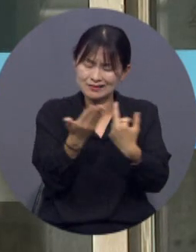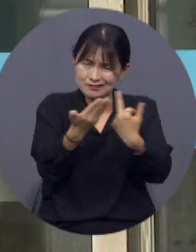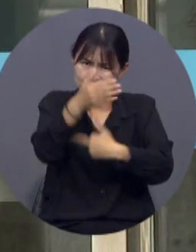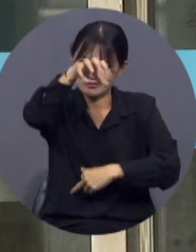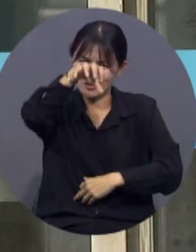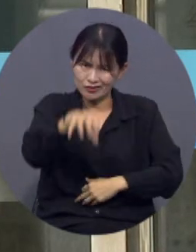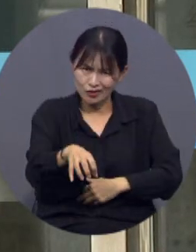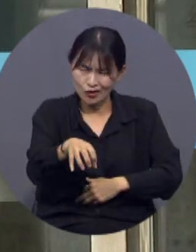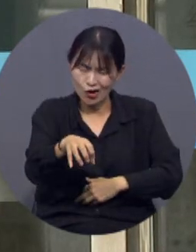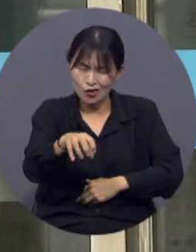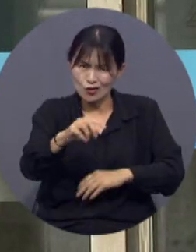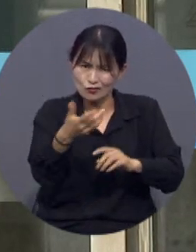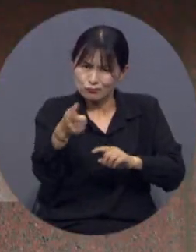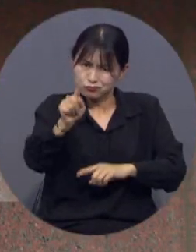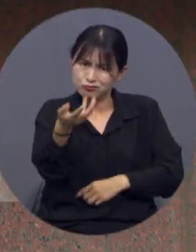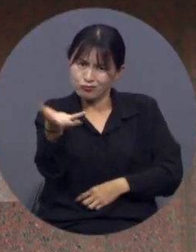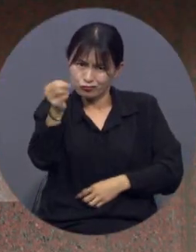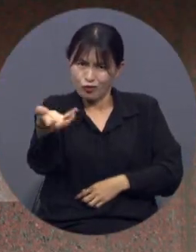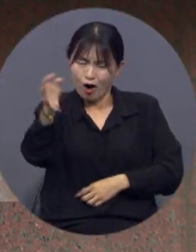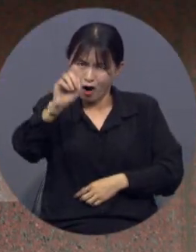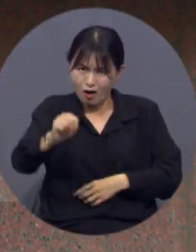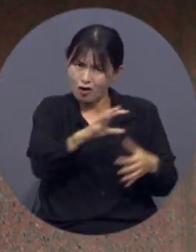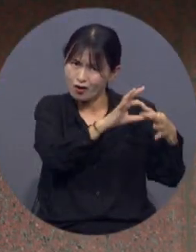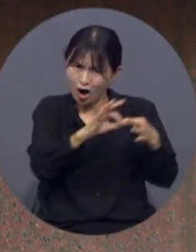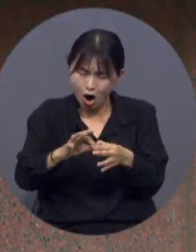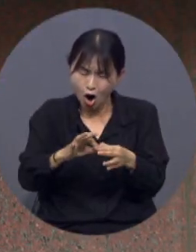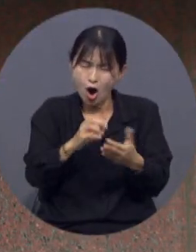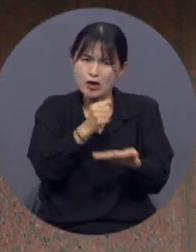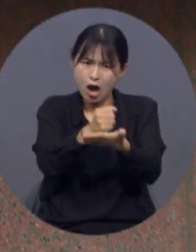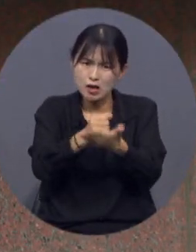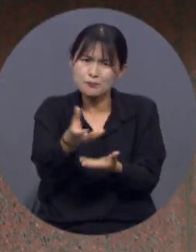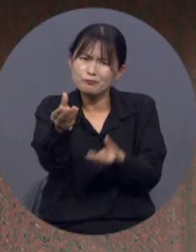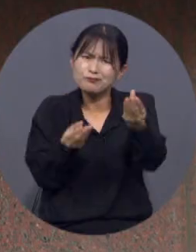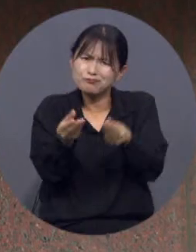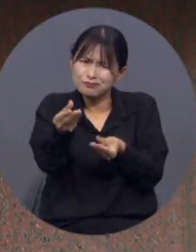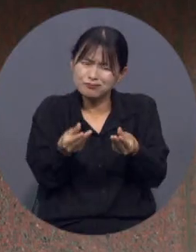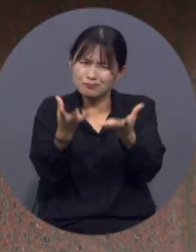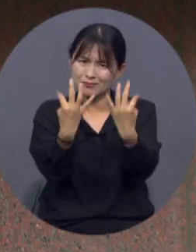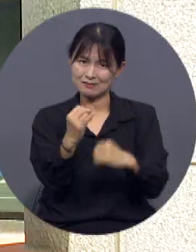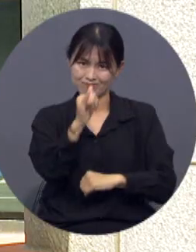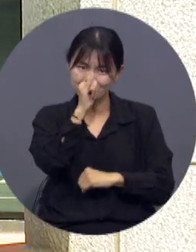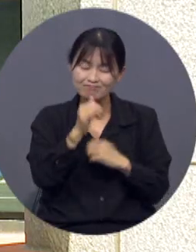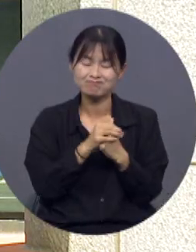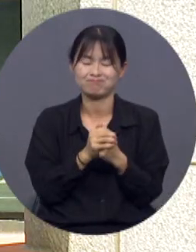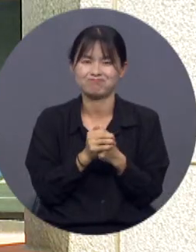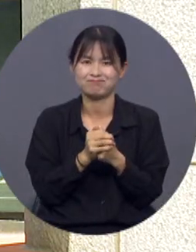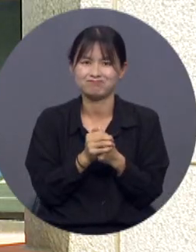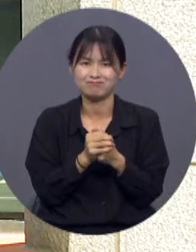제주에서도 수억 원에서 수십억 원씩 예금을 인출하는 사례가 나타나고 있습니다.